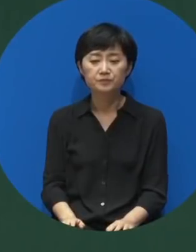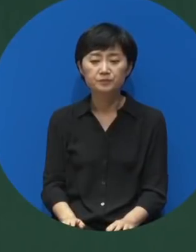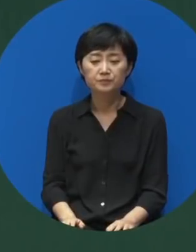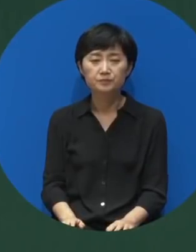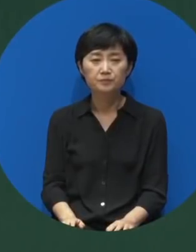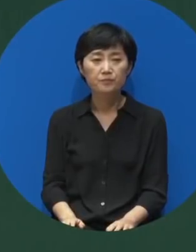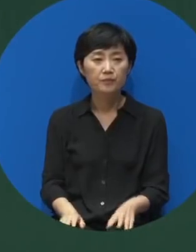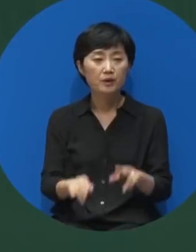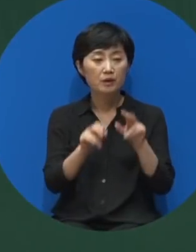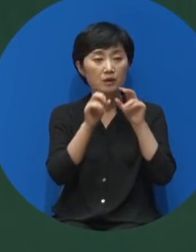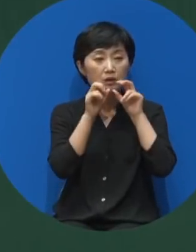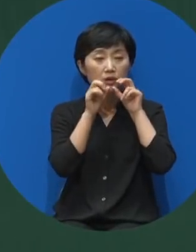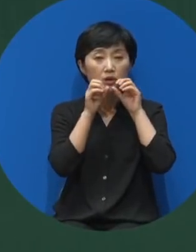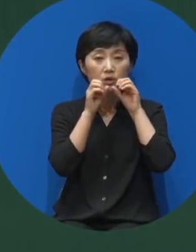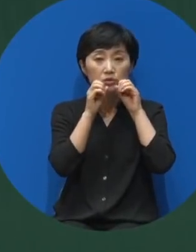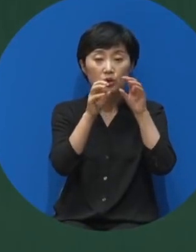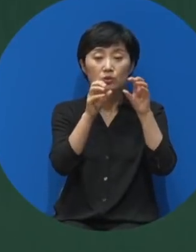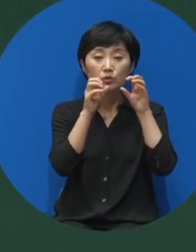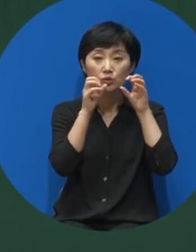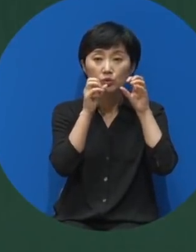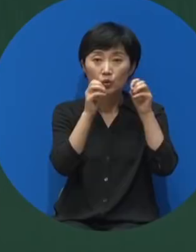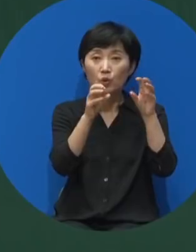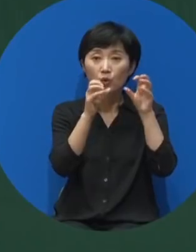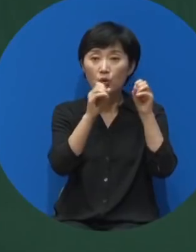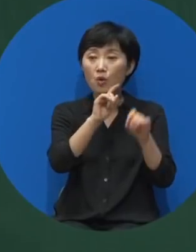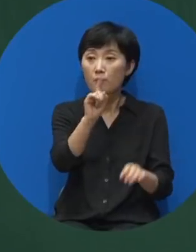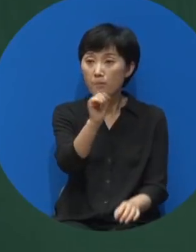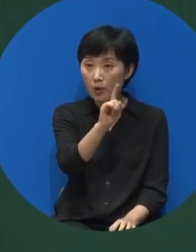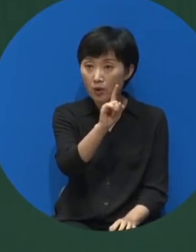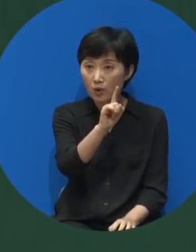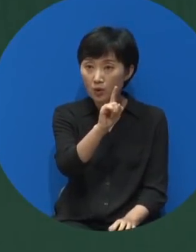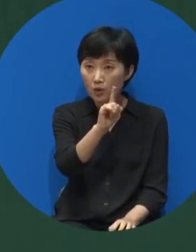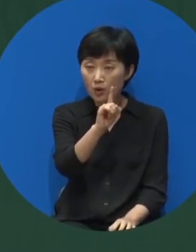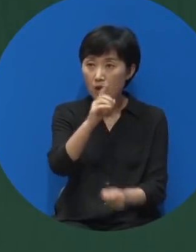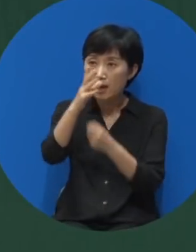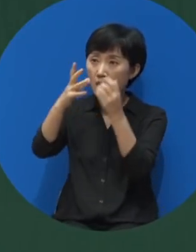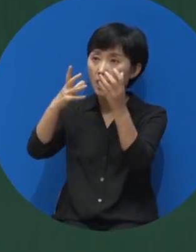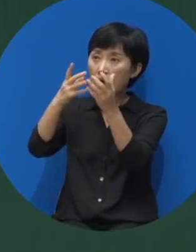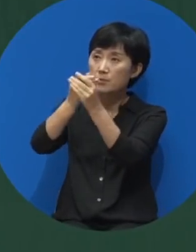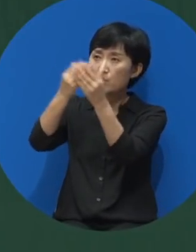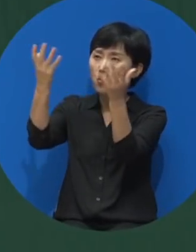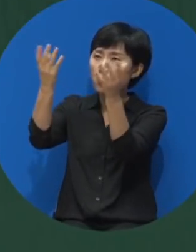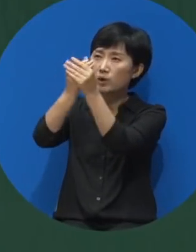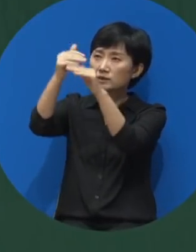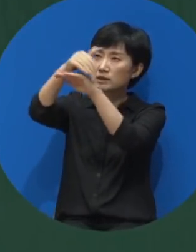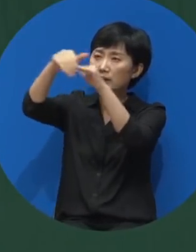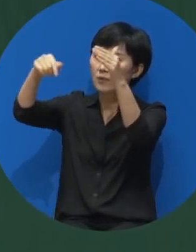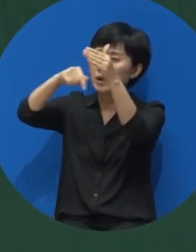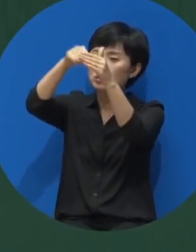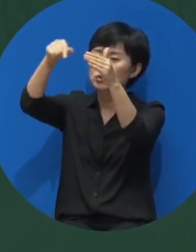일단 이 전도는 하나님의 절대 계획 속에 있는 일입니다.